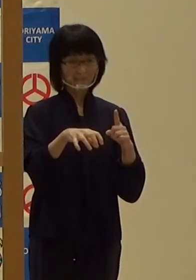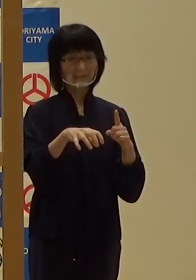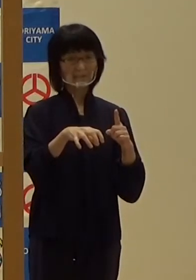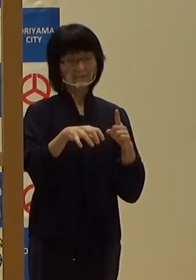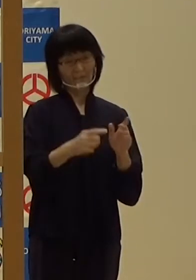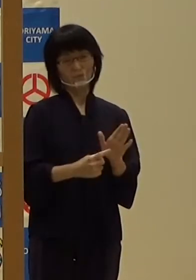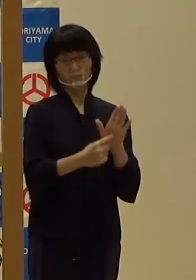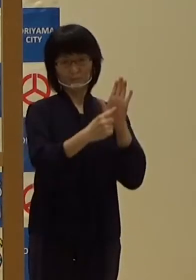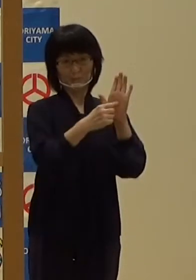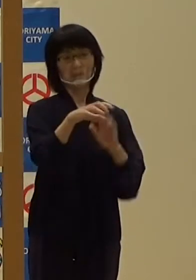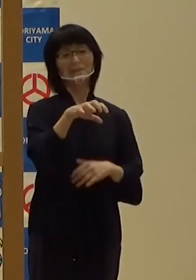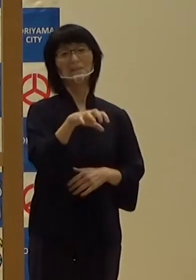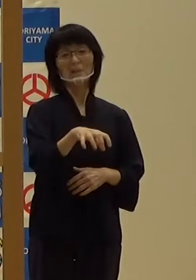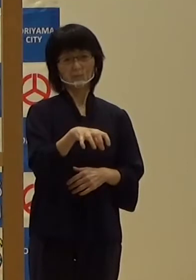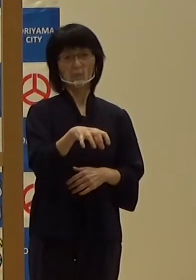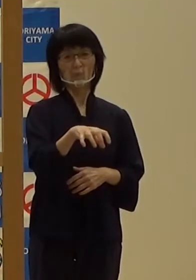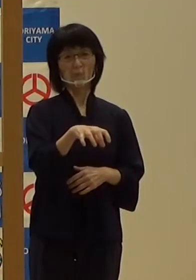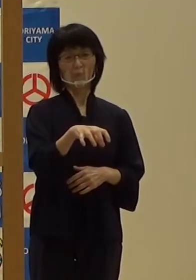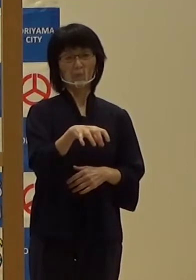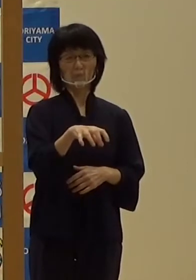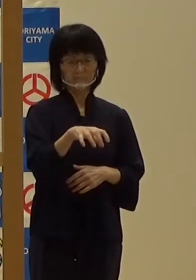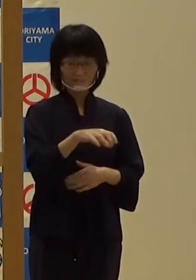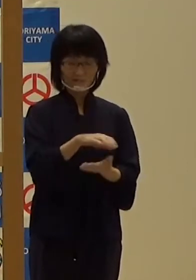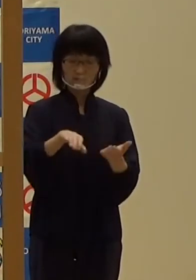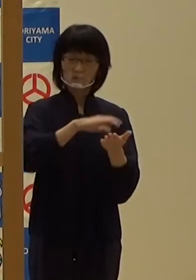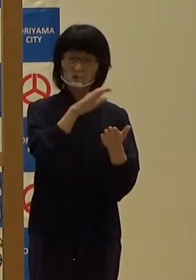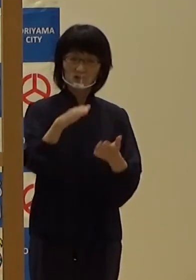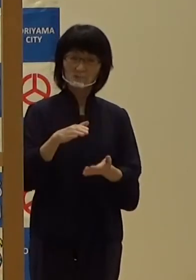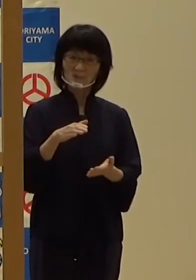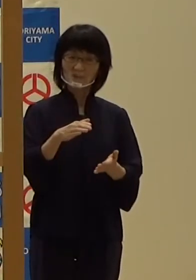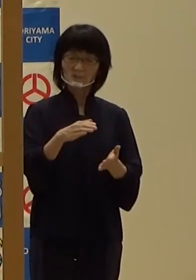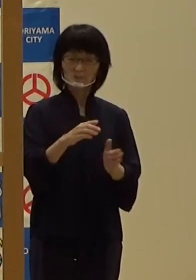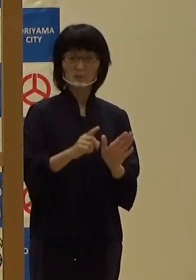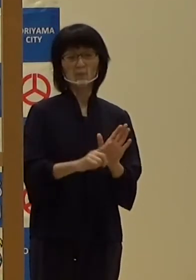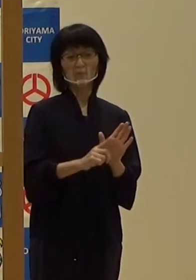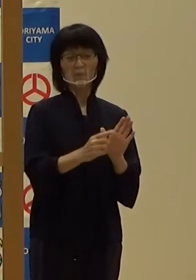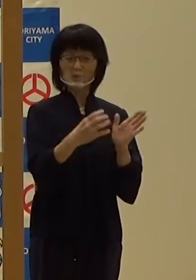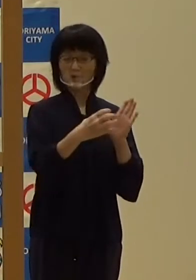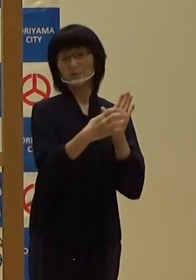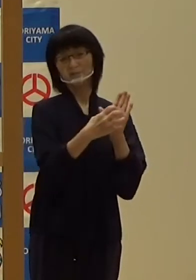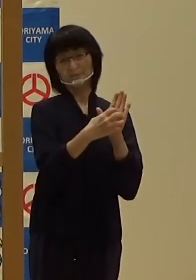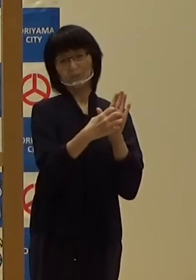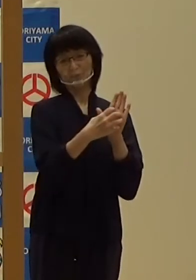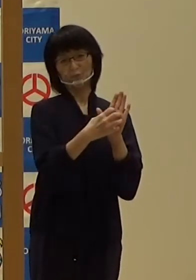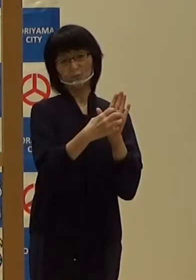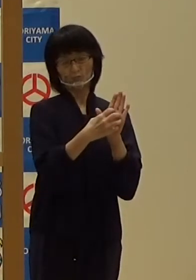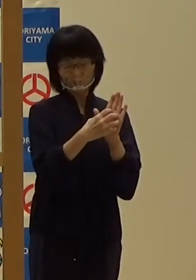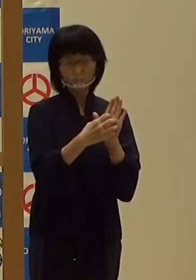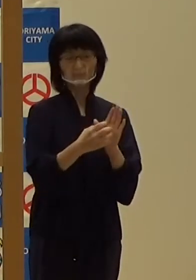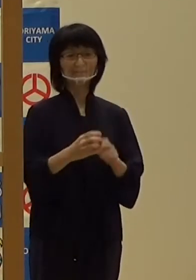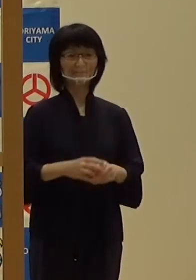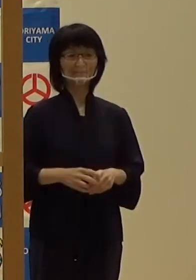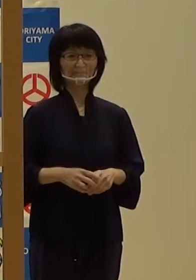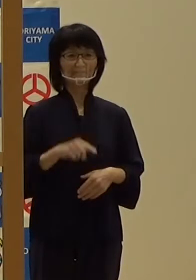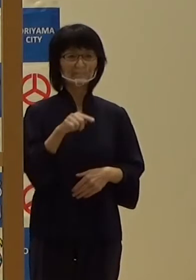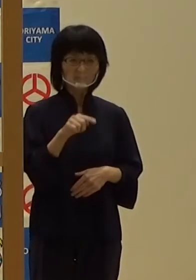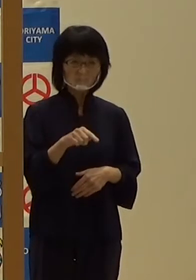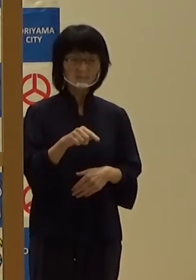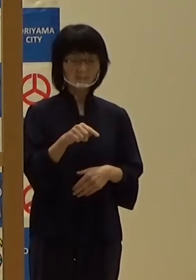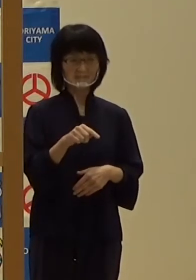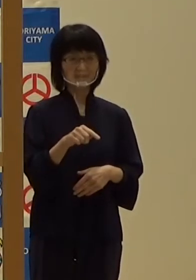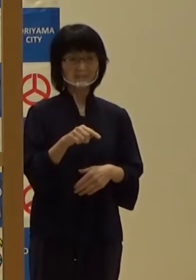方もいますけれどもですね、郡山におけるシンボル的な公園でございますので、それについてですね、さら